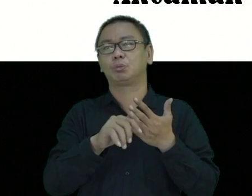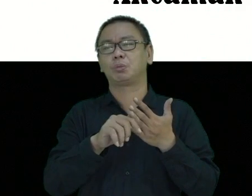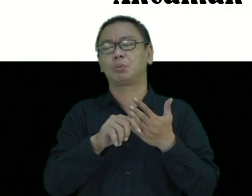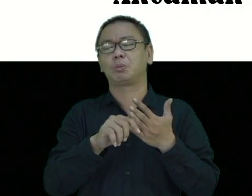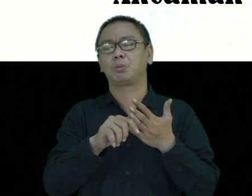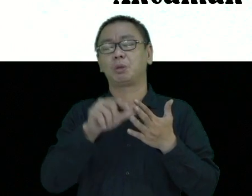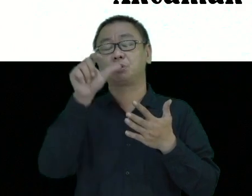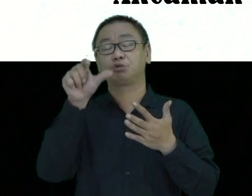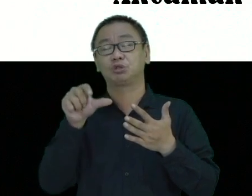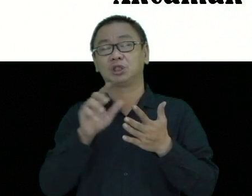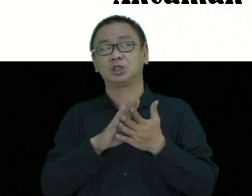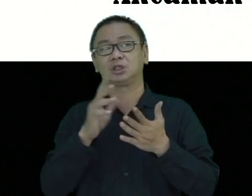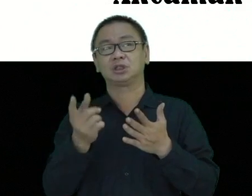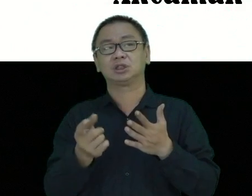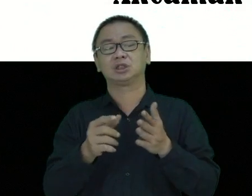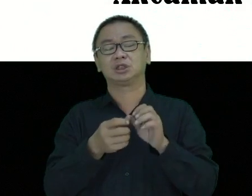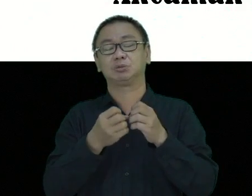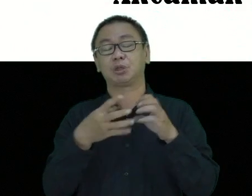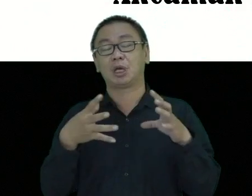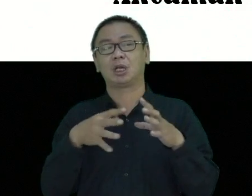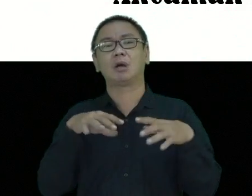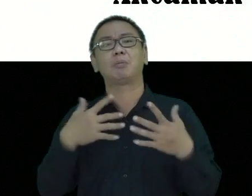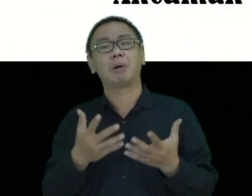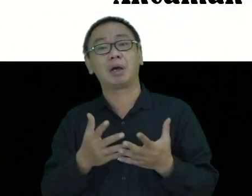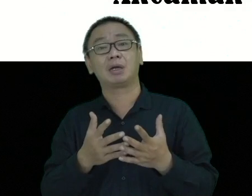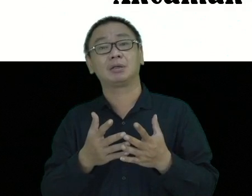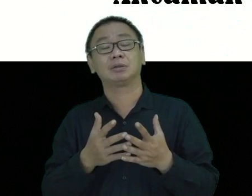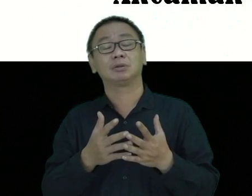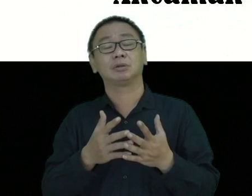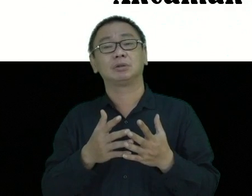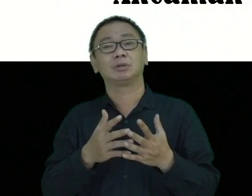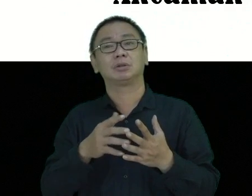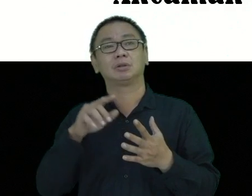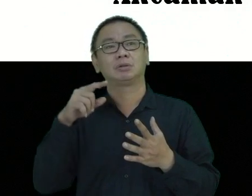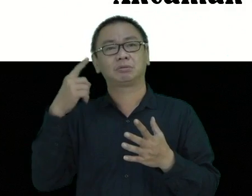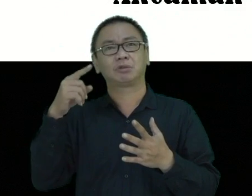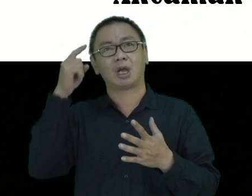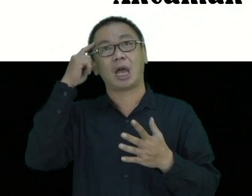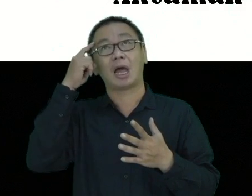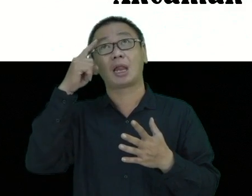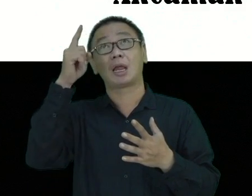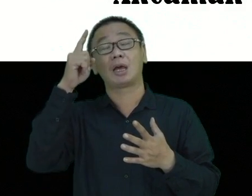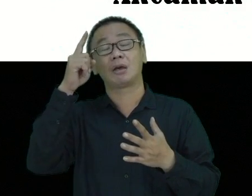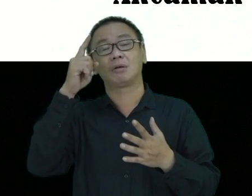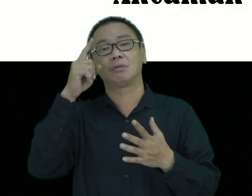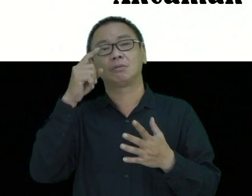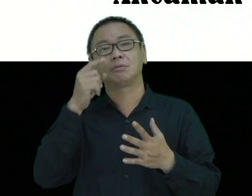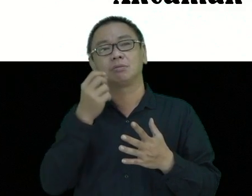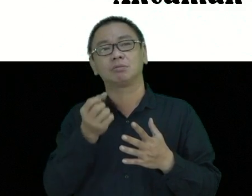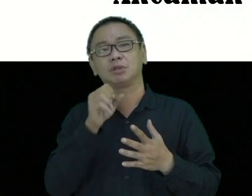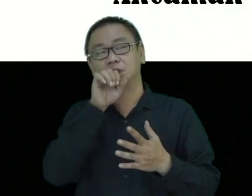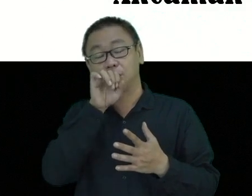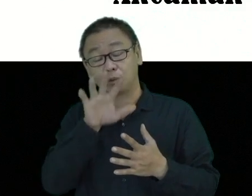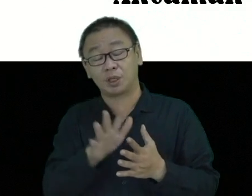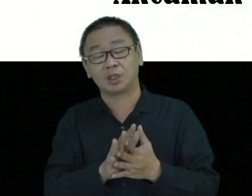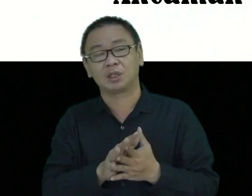Apa yang terjadi di sana dikatakan. Lalu Allah meniupkan ya nafas kehidupan